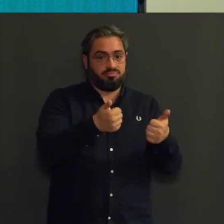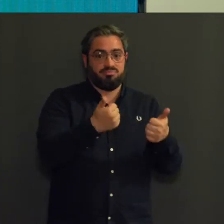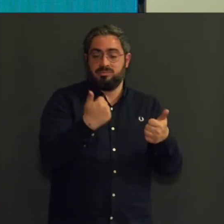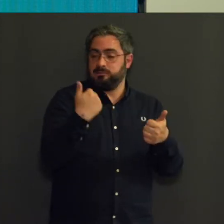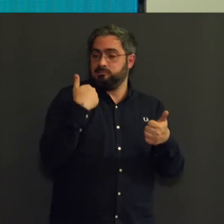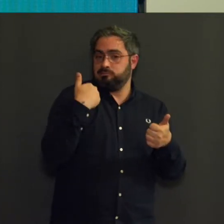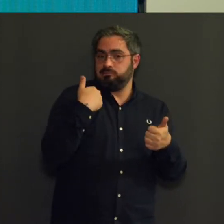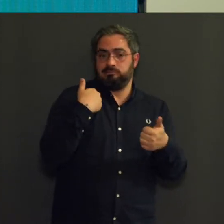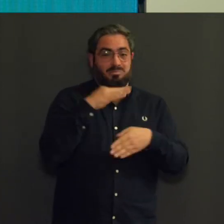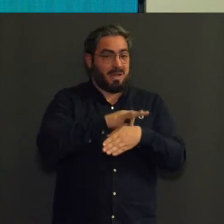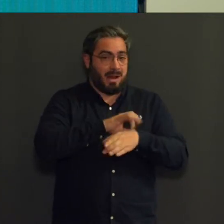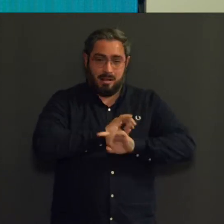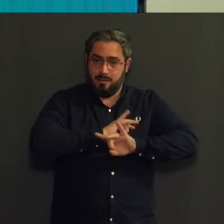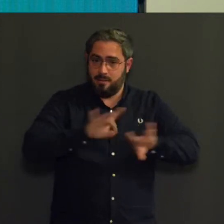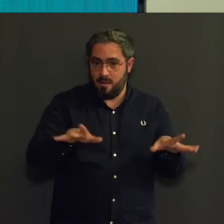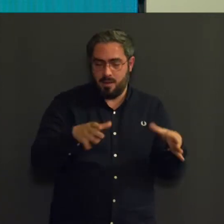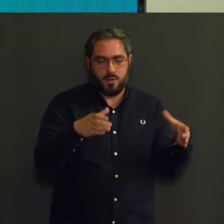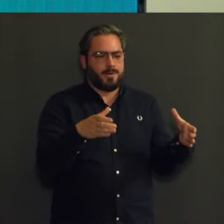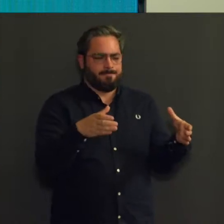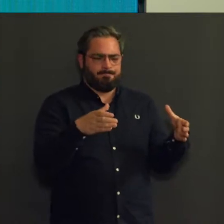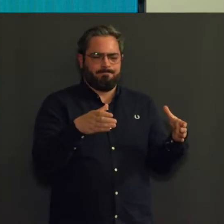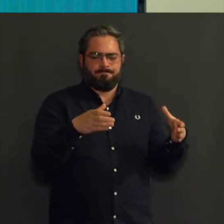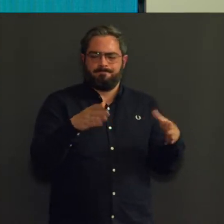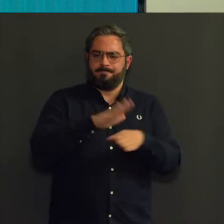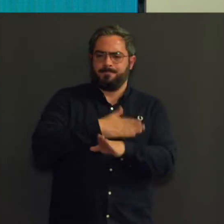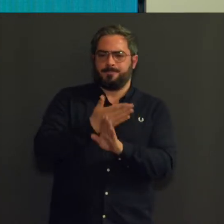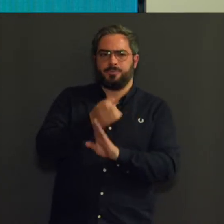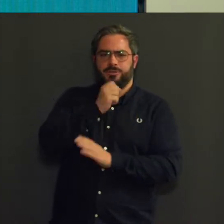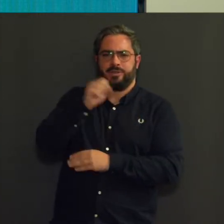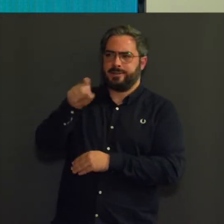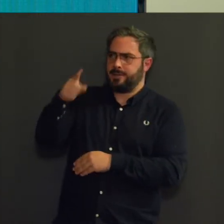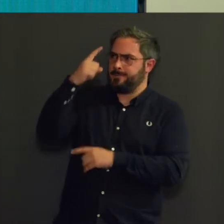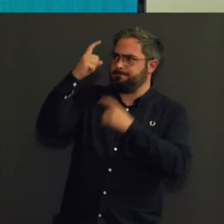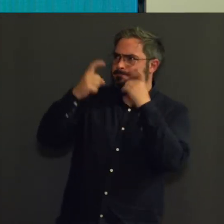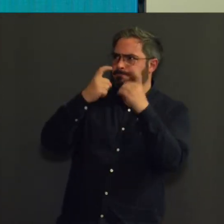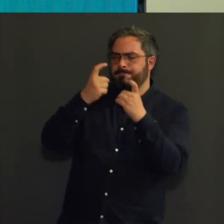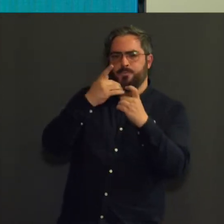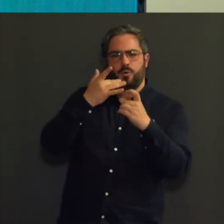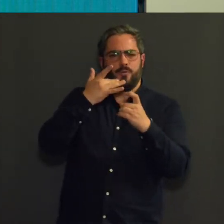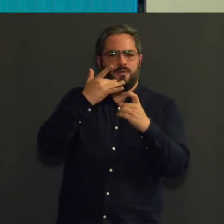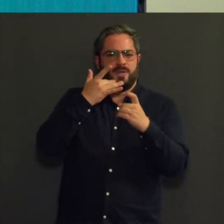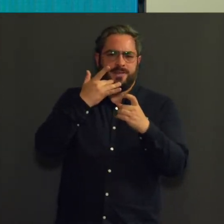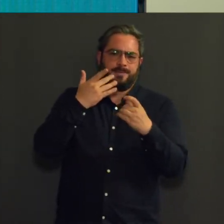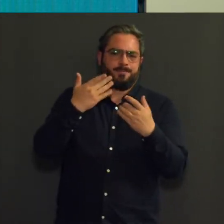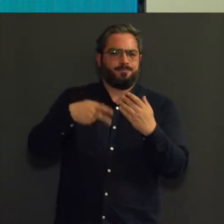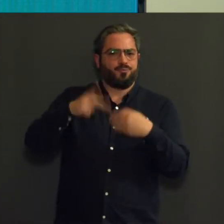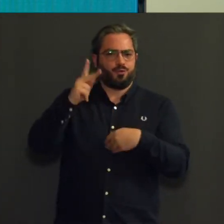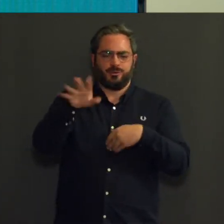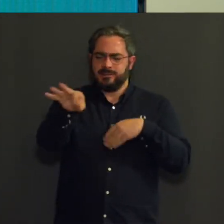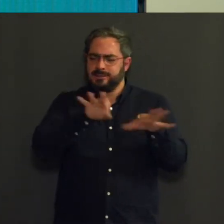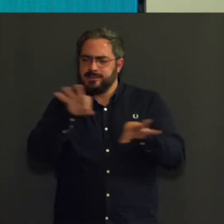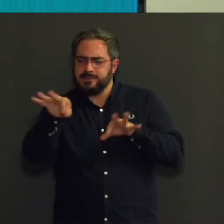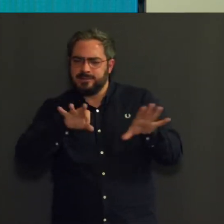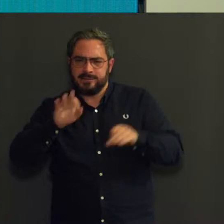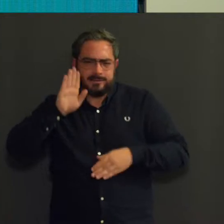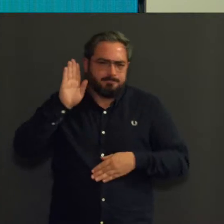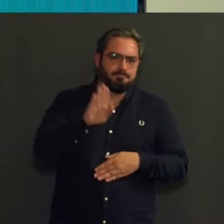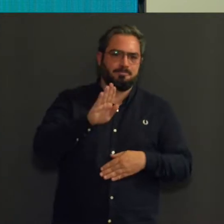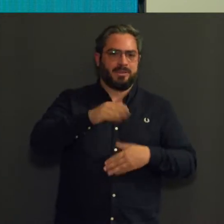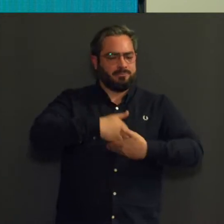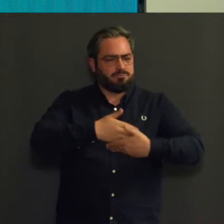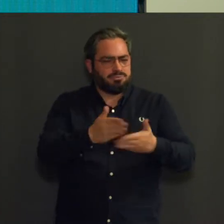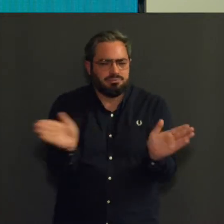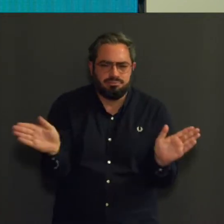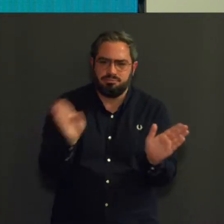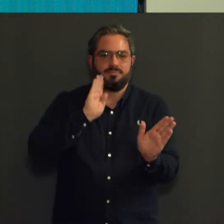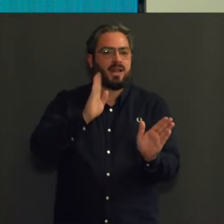récemment d'infection. Sciences & No a voulu avoir des résultats sur un échantillonnage plus représentatif de la population belge générale, qui a